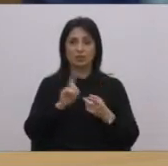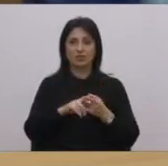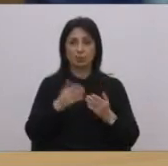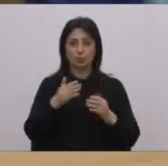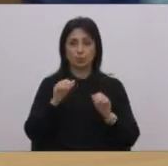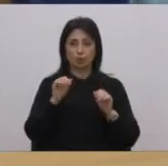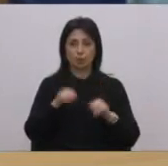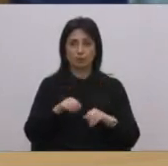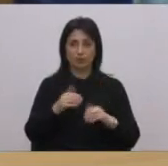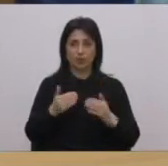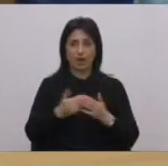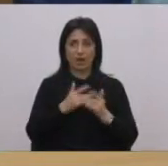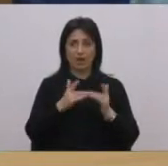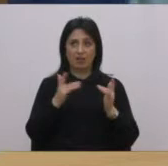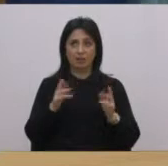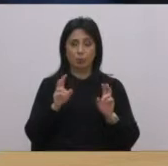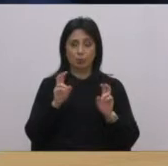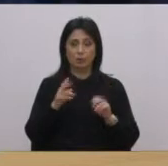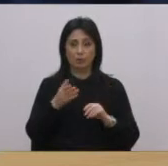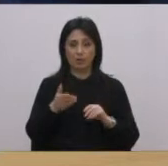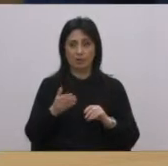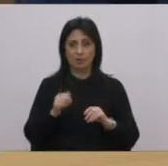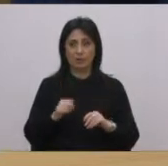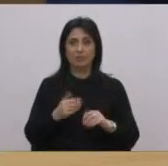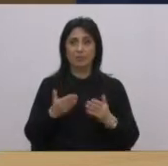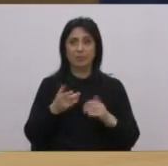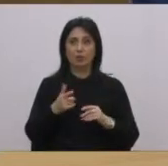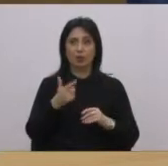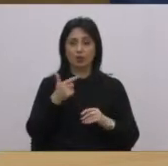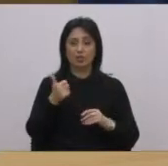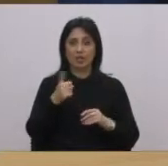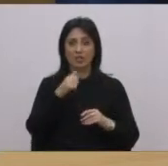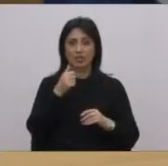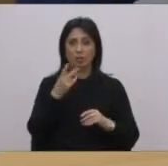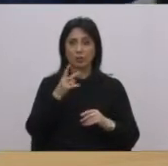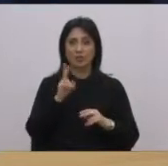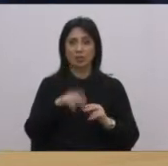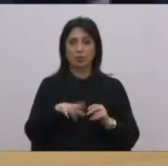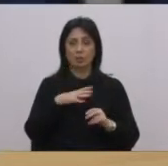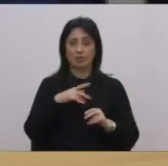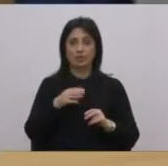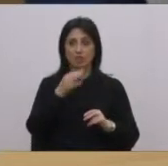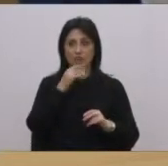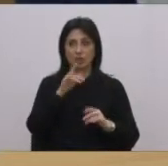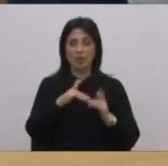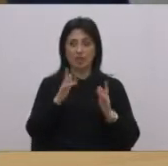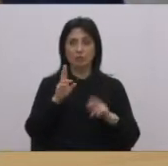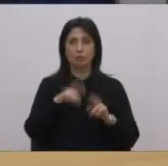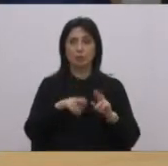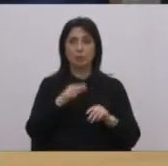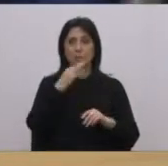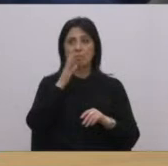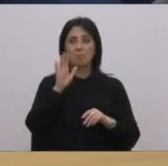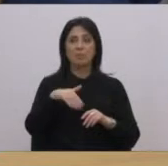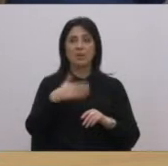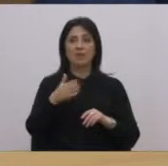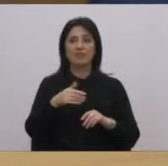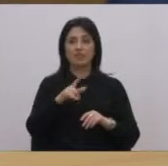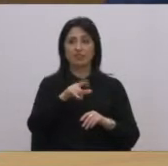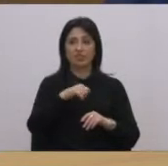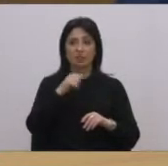თუ შეიძლება რომ ახალი ხიდი უწოდოთ მას, იმიტომ რომ 21 წელს უნდა დასრულებულიყო ჯერ ამ ხიდის მშენებლობა, მერე თქვენ